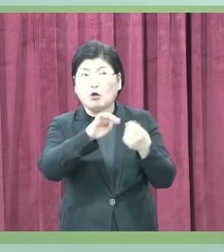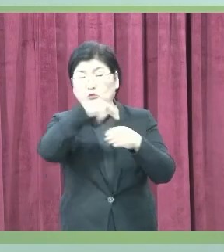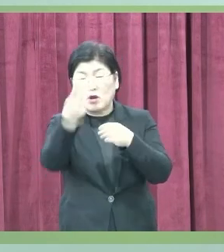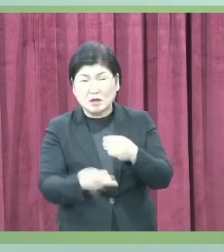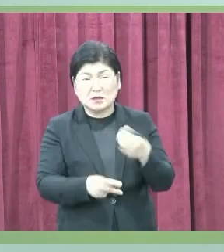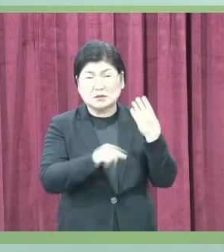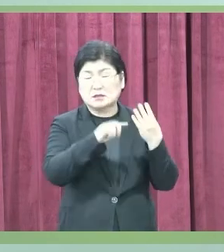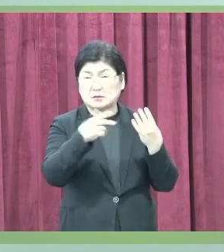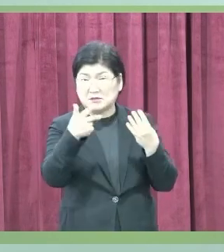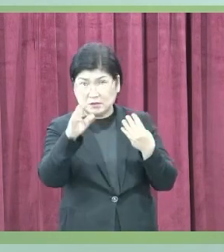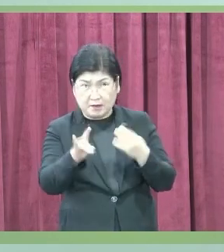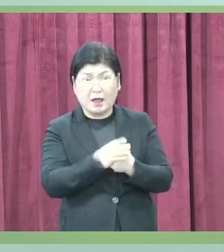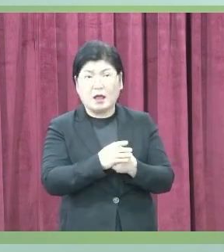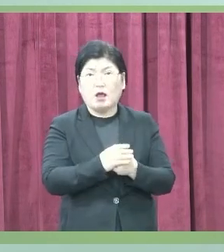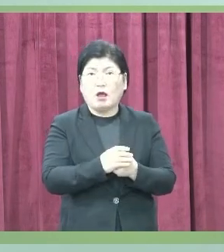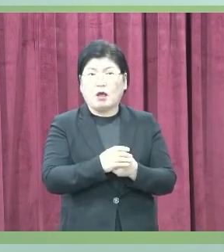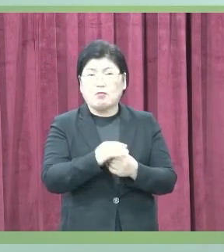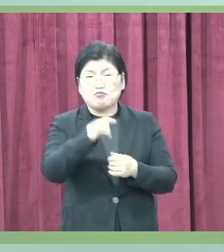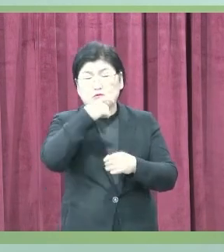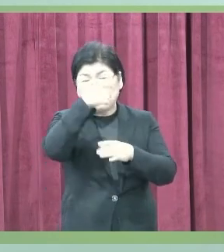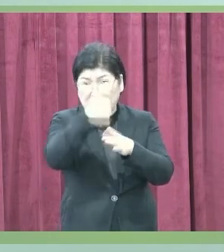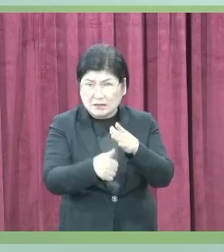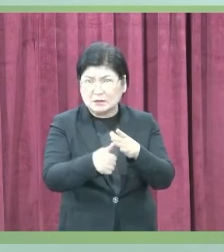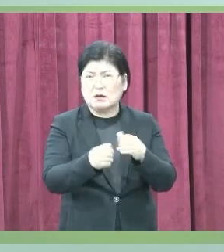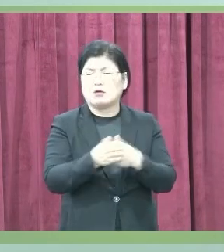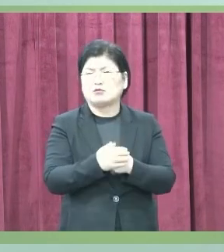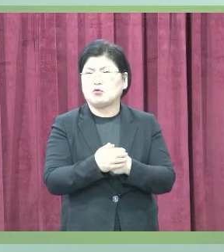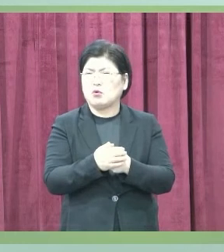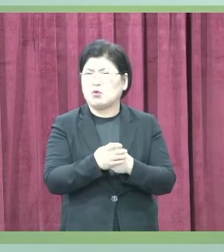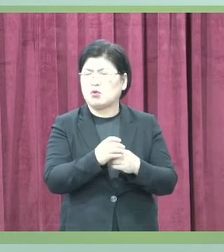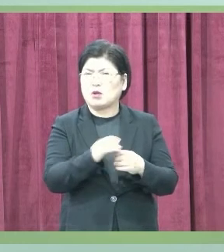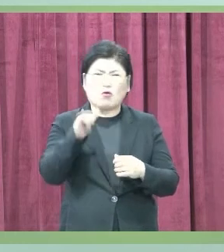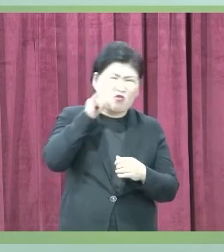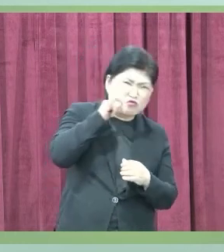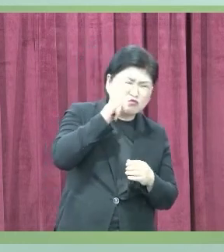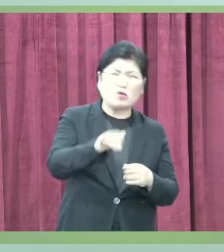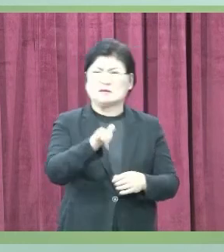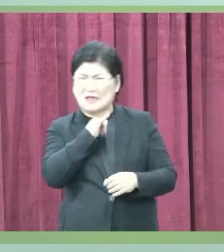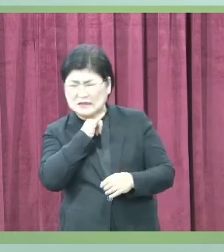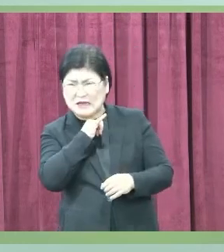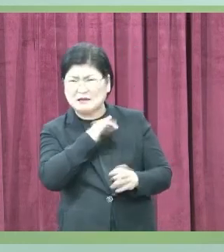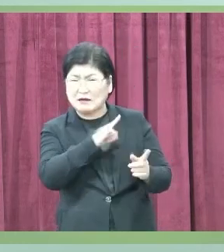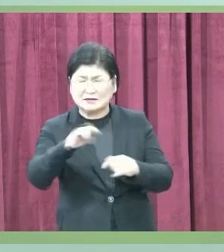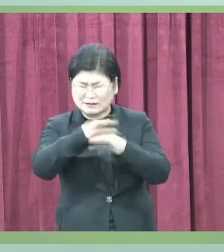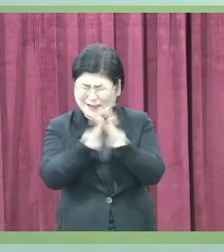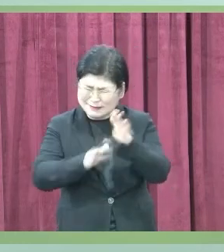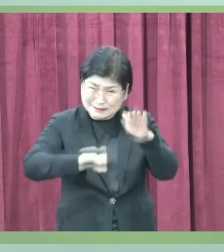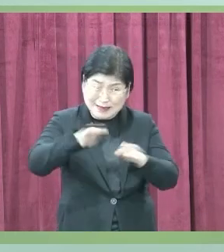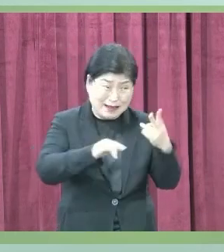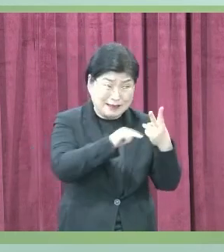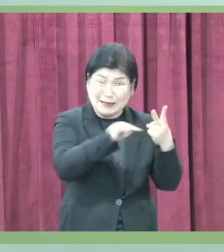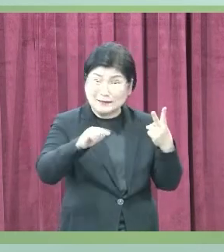익사가 2.7배, 화재가 3.2배, 중독이 4.6배, 자살이 2.2배. 차이는 줄고